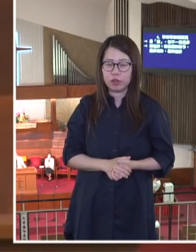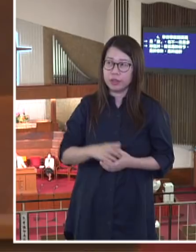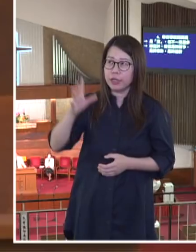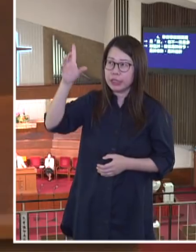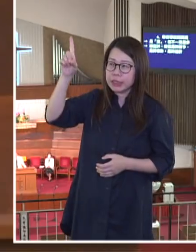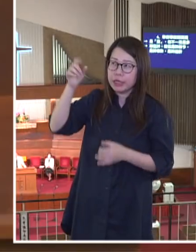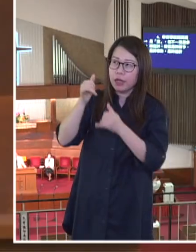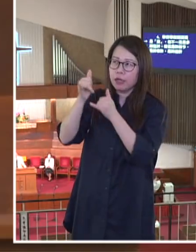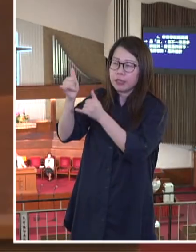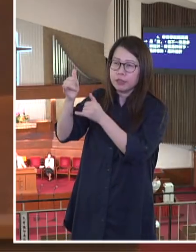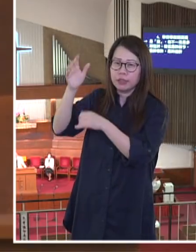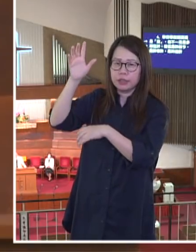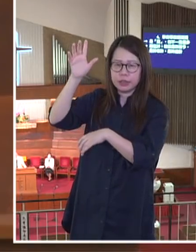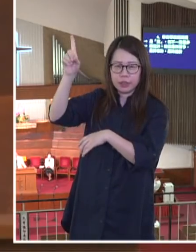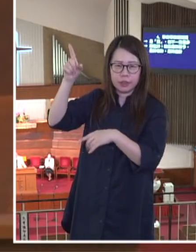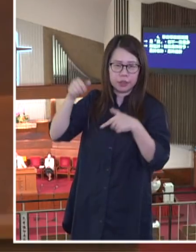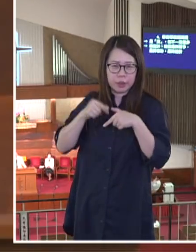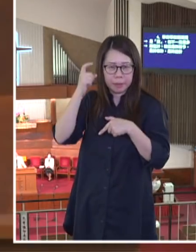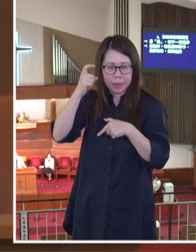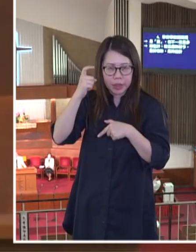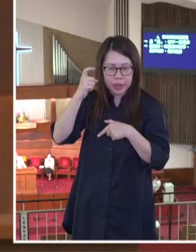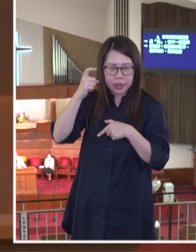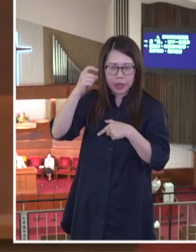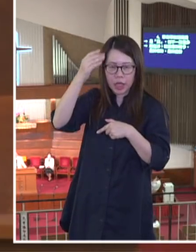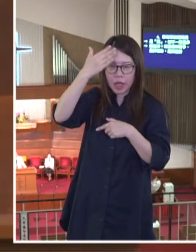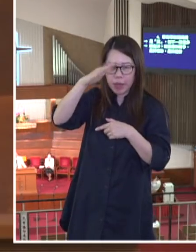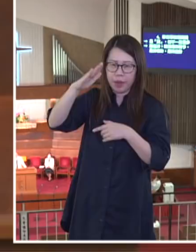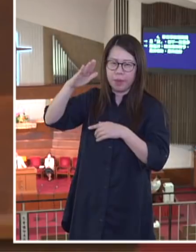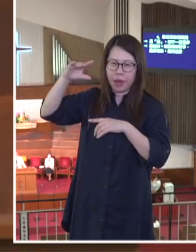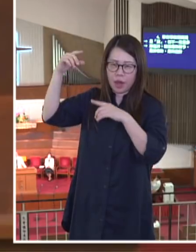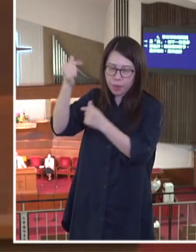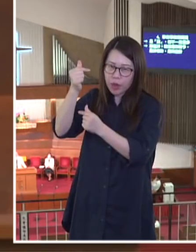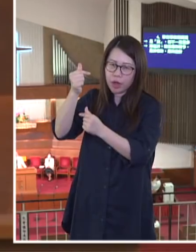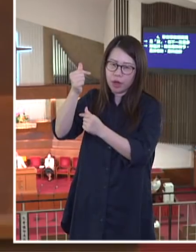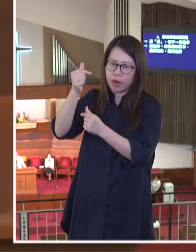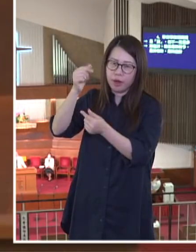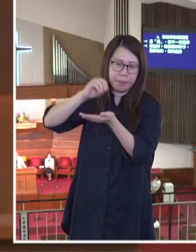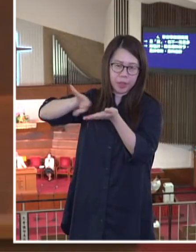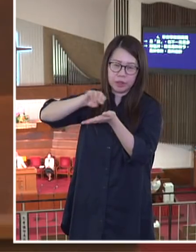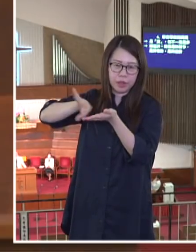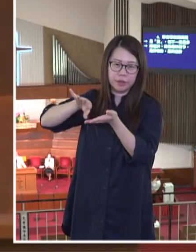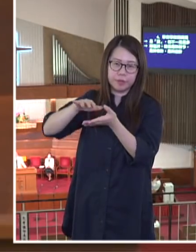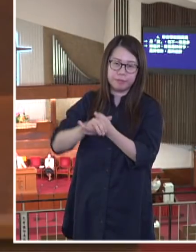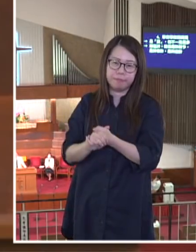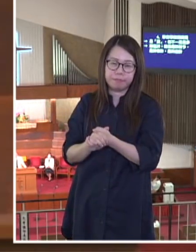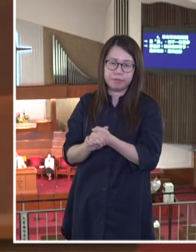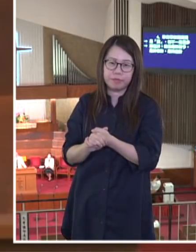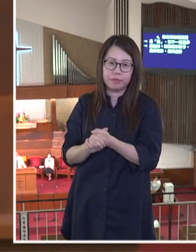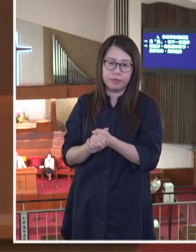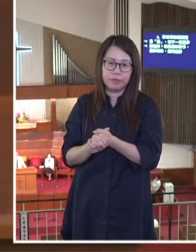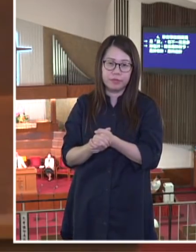但我想摆放落迦勒的时候，其实迦勒就是这样来到信神给的，是神容许